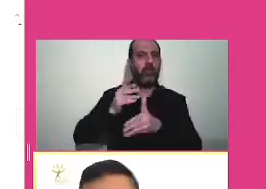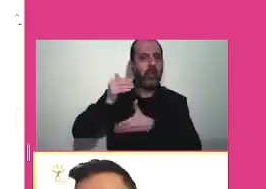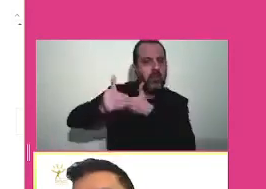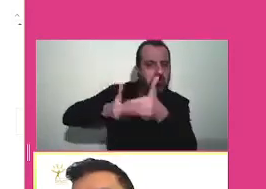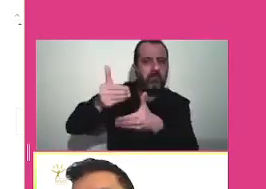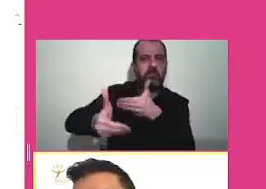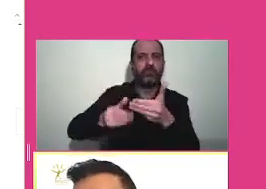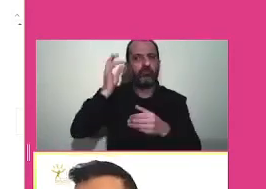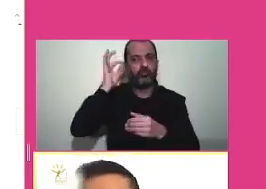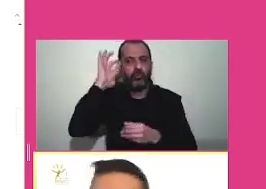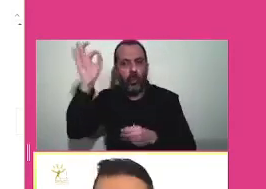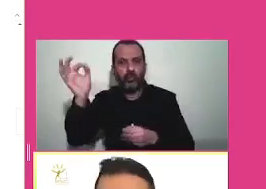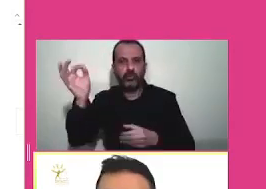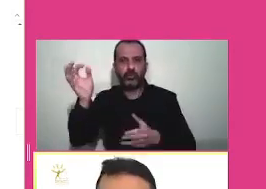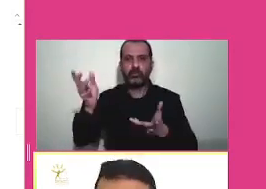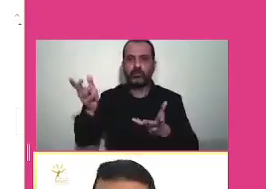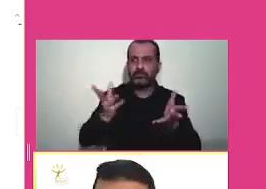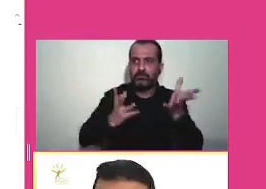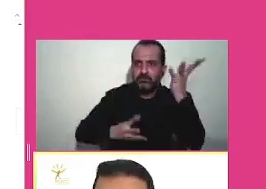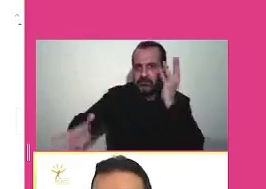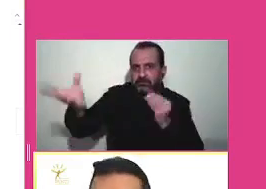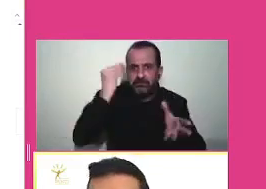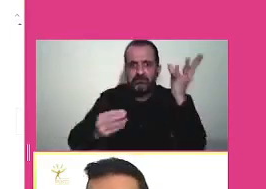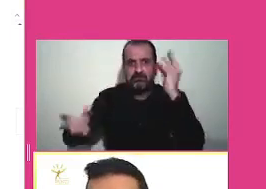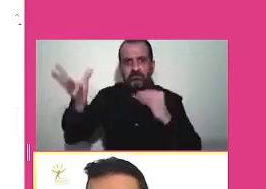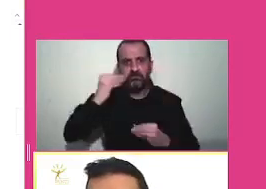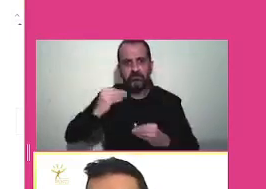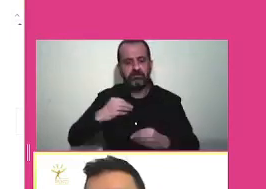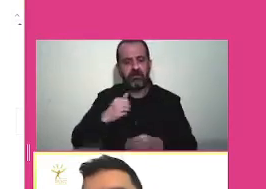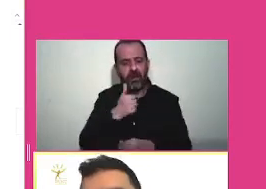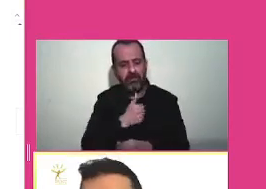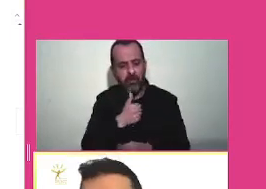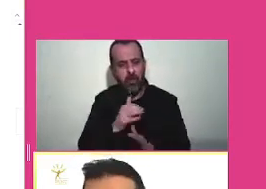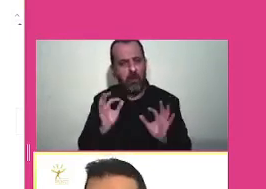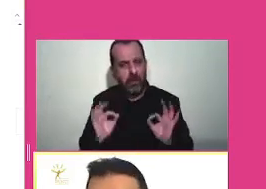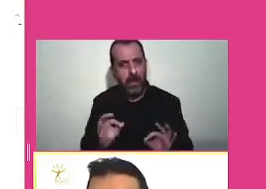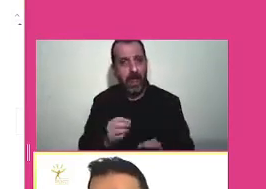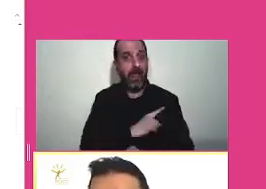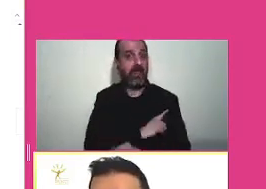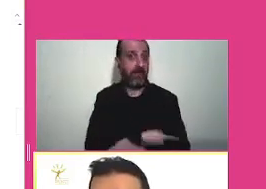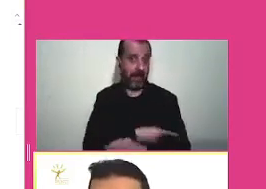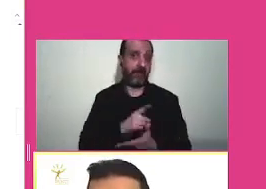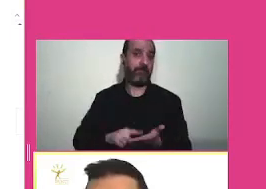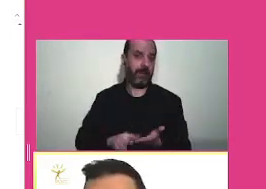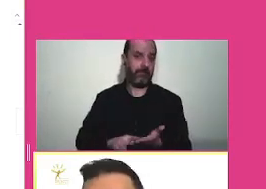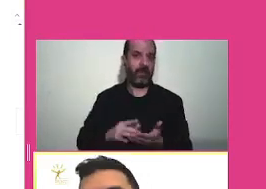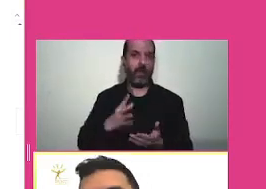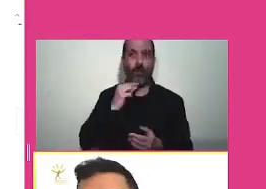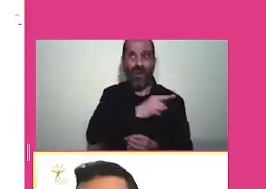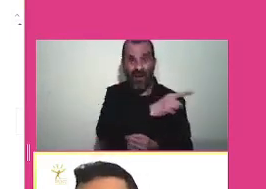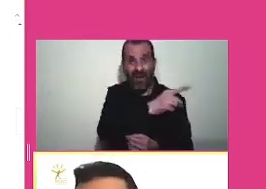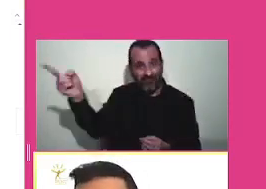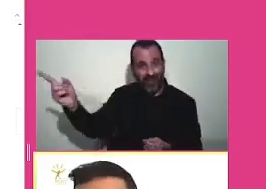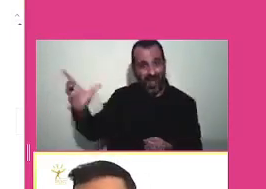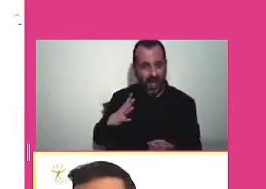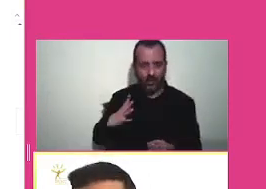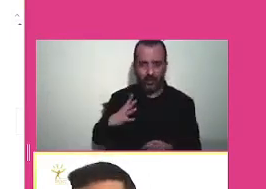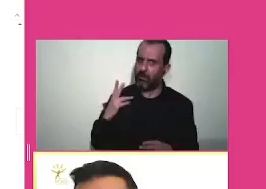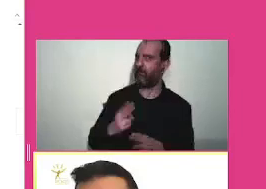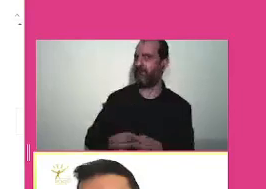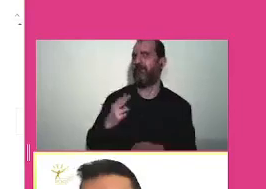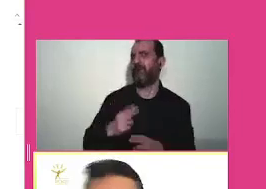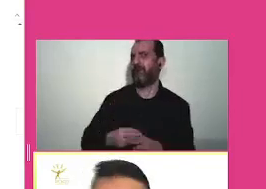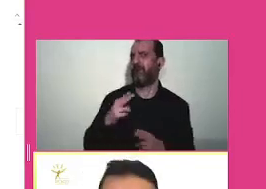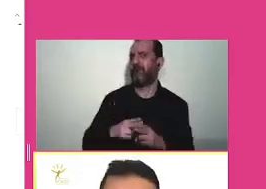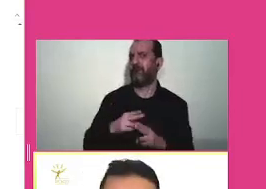να αποκτήσουμε έτσι και την υπομονή και τη δύναμη να πετύχουμε περισσότερα πράγματα, γιατί όλοι αυτοί οι legends πραγματικά έχουν ξεπεράσει τον εαυτό